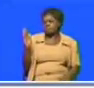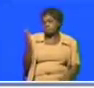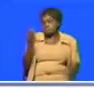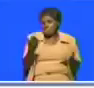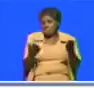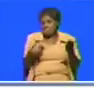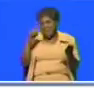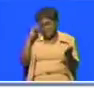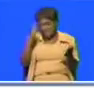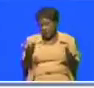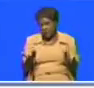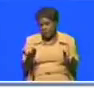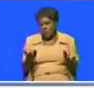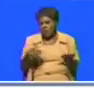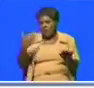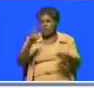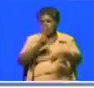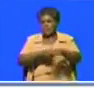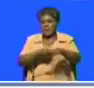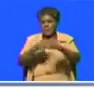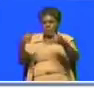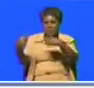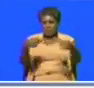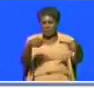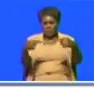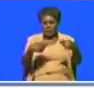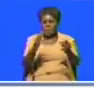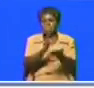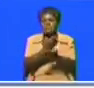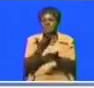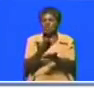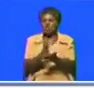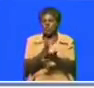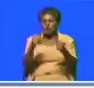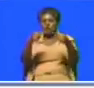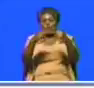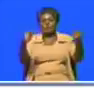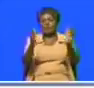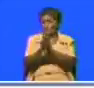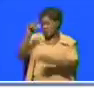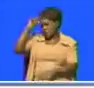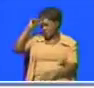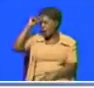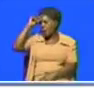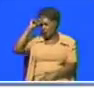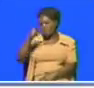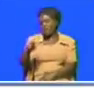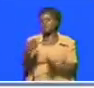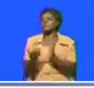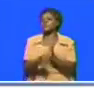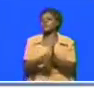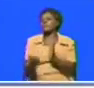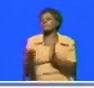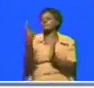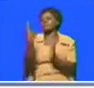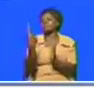kwamba kila wakati kuna kuwako na malumbano baina ya hawa wapinzani na serikali, ndio hatua kama hizi huchukuliwa.